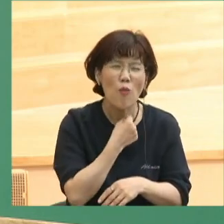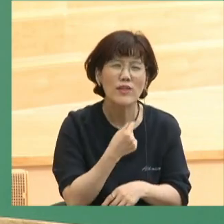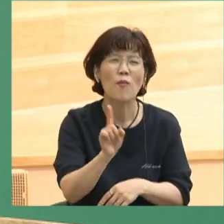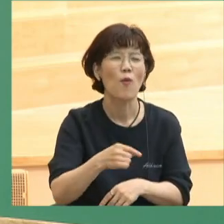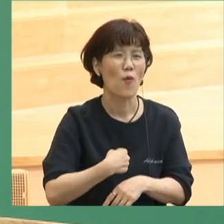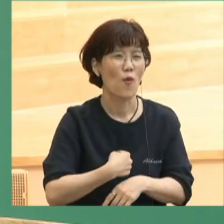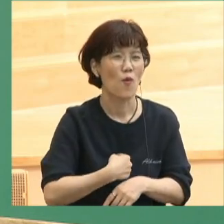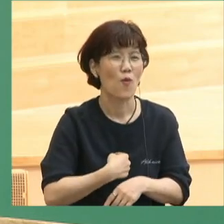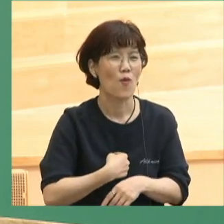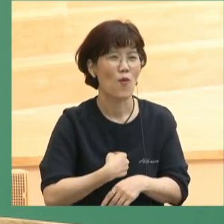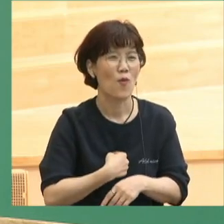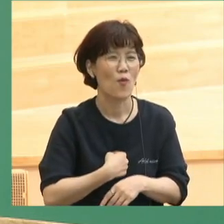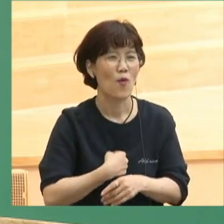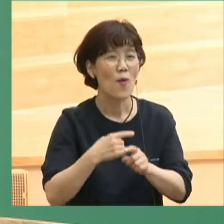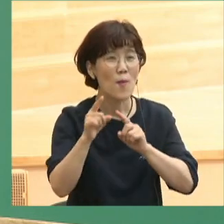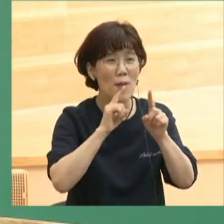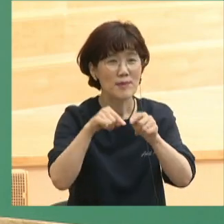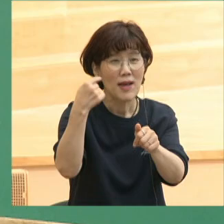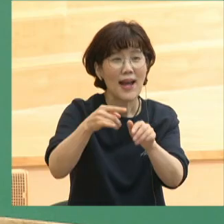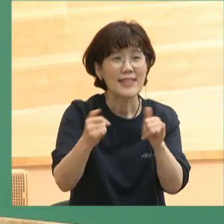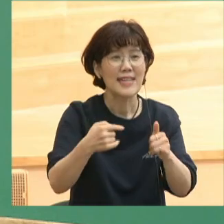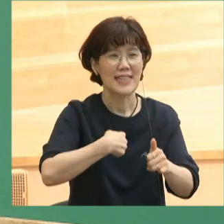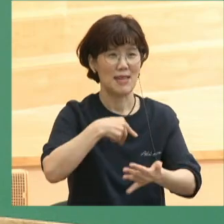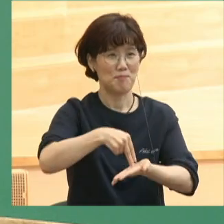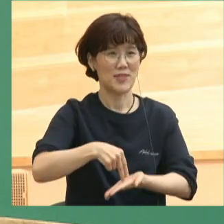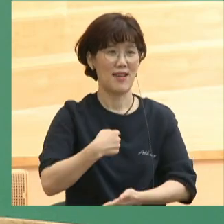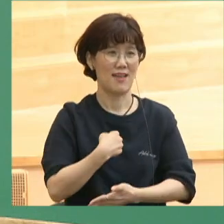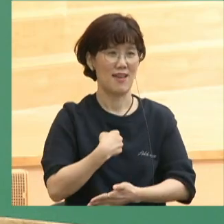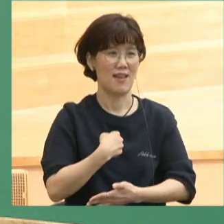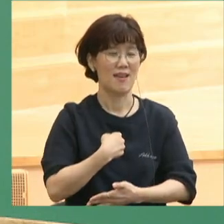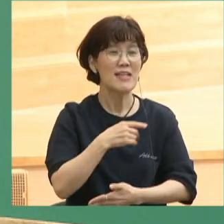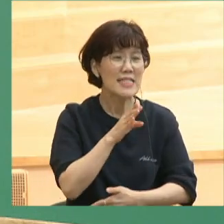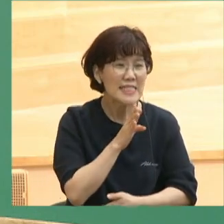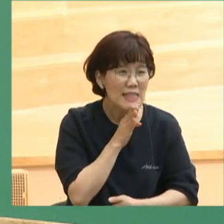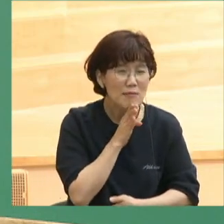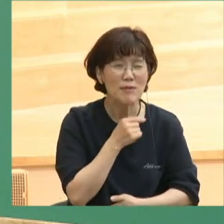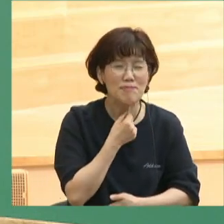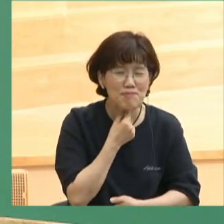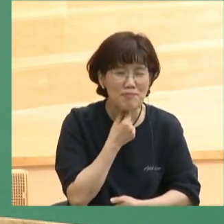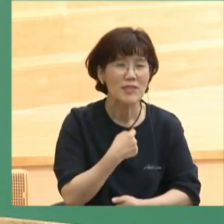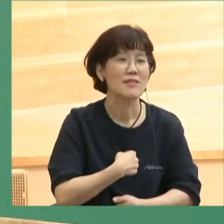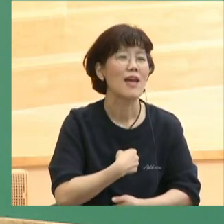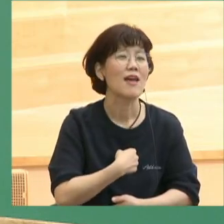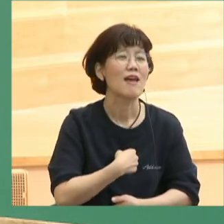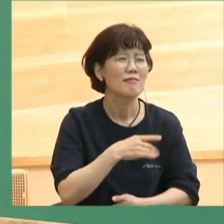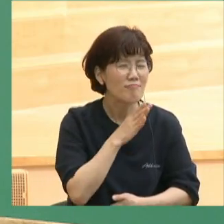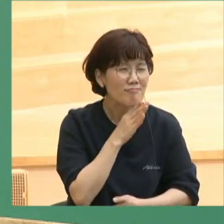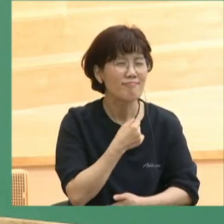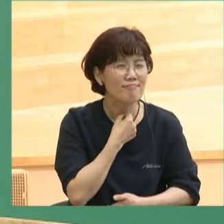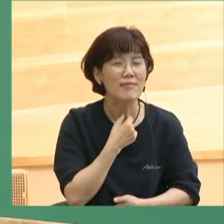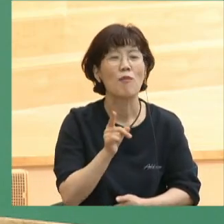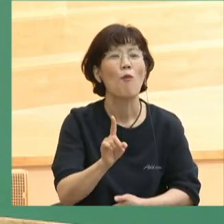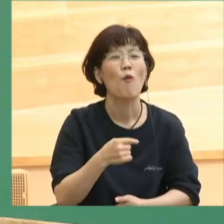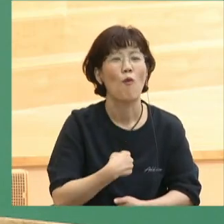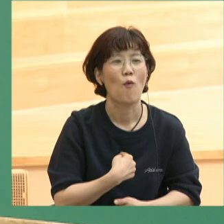소망하는 게 뭘까요? 말씀을 가르치는 입장에서 정말로 소원하고 정말로 바라는